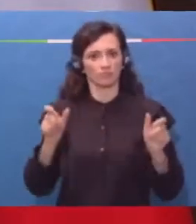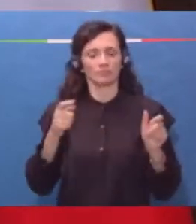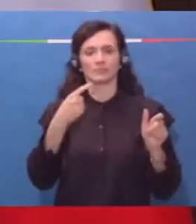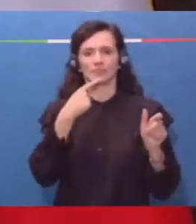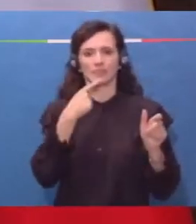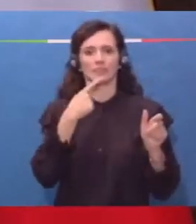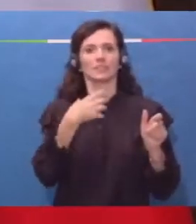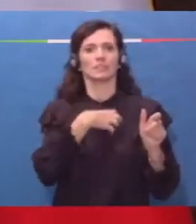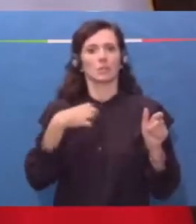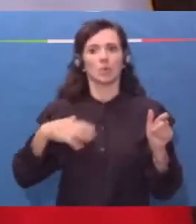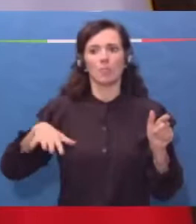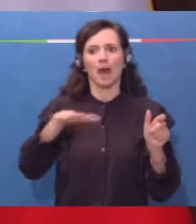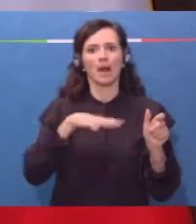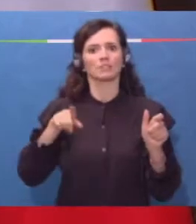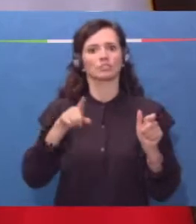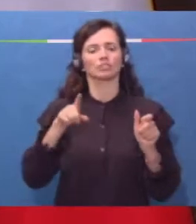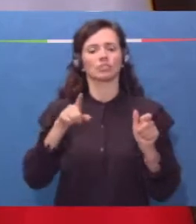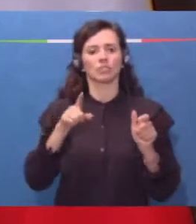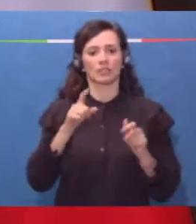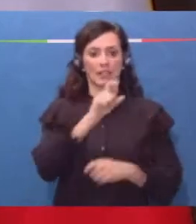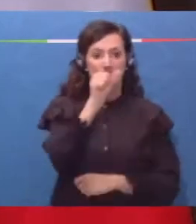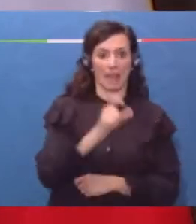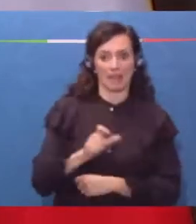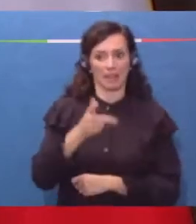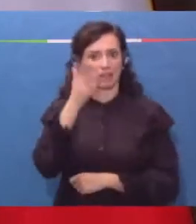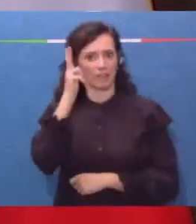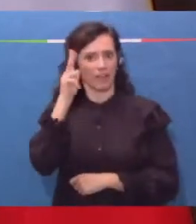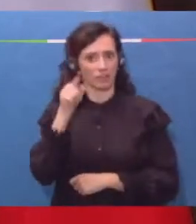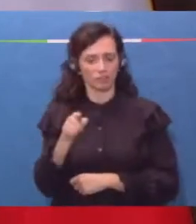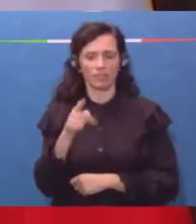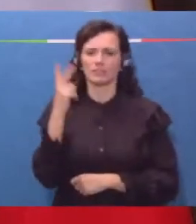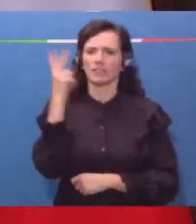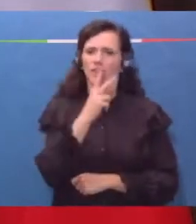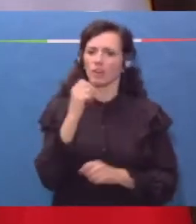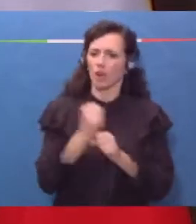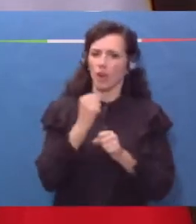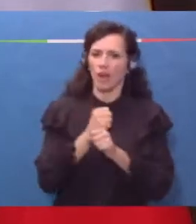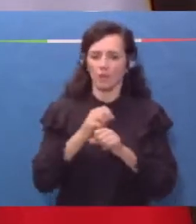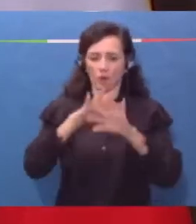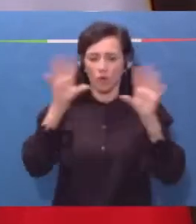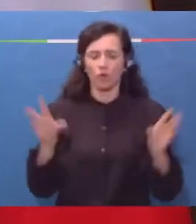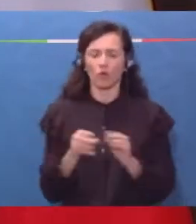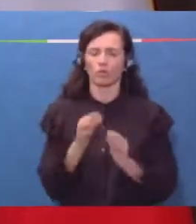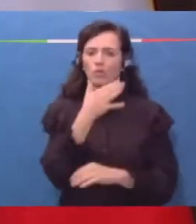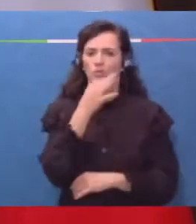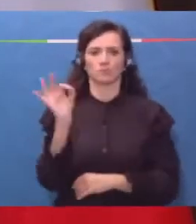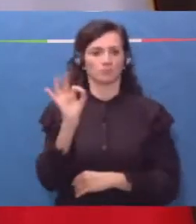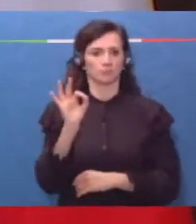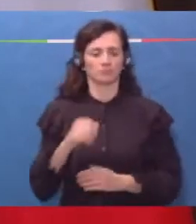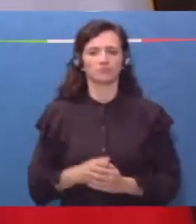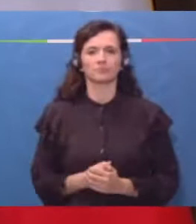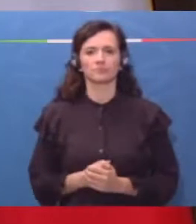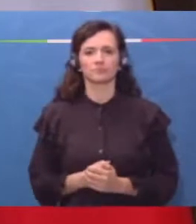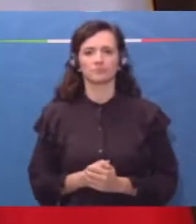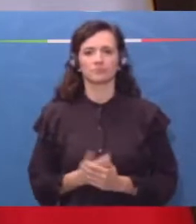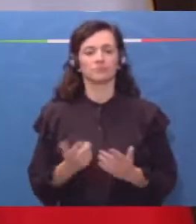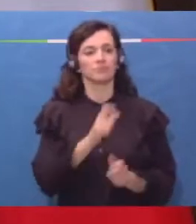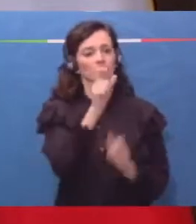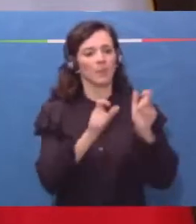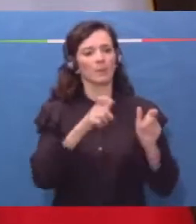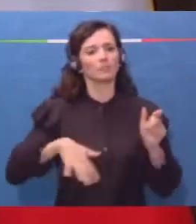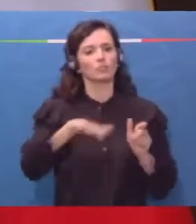italiani e francesi che hanno fatto questo splendido lavoro. E poi alle personalità politiche